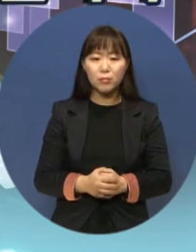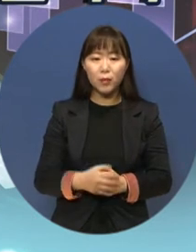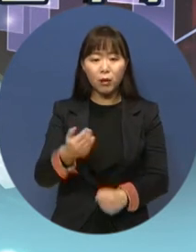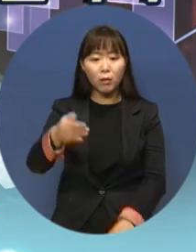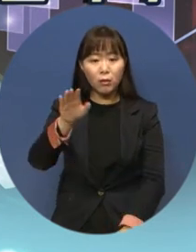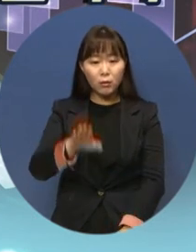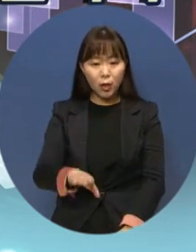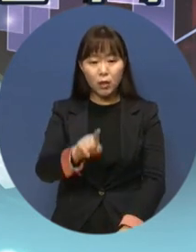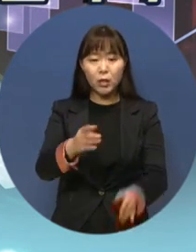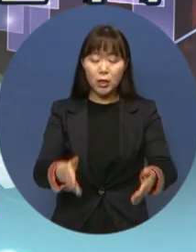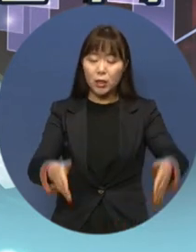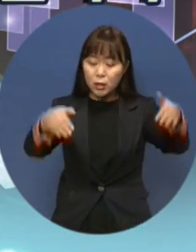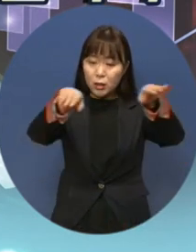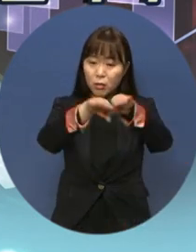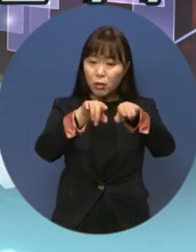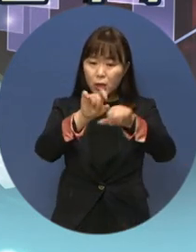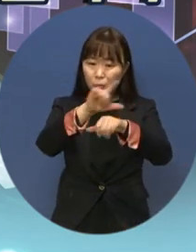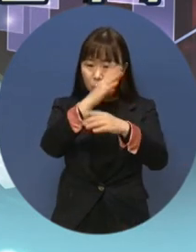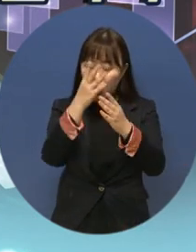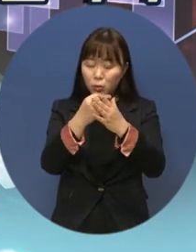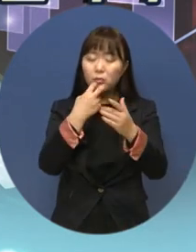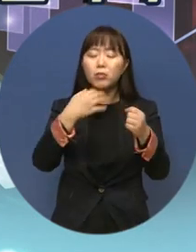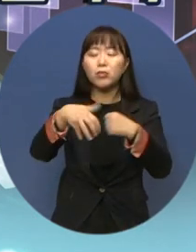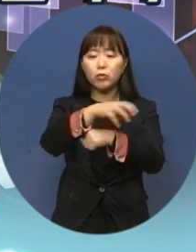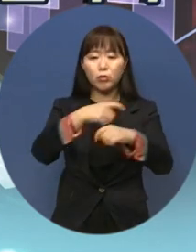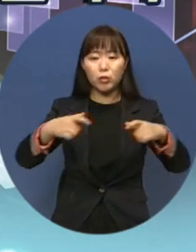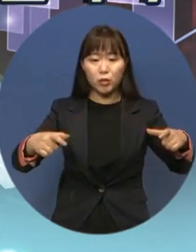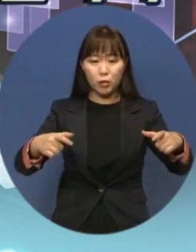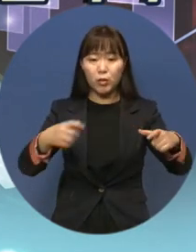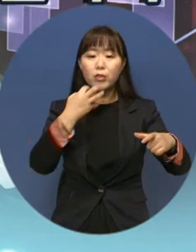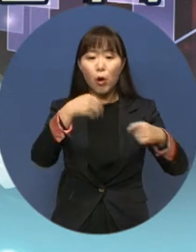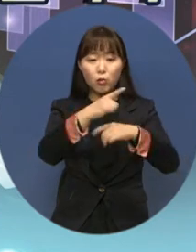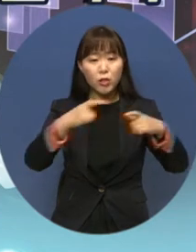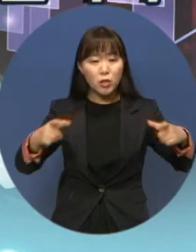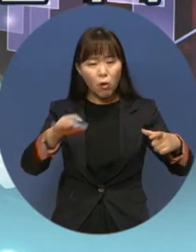그런데 이 시설이 대부분 수도권에 몰려 있다고 하는데